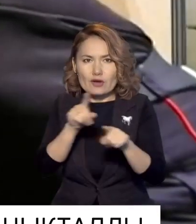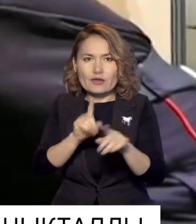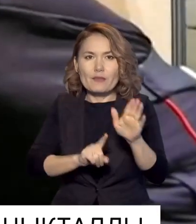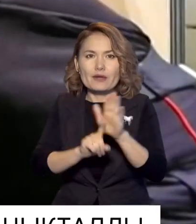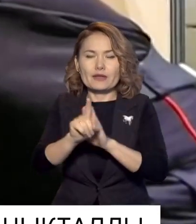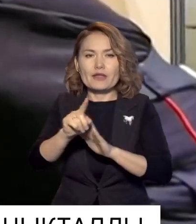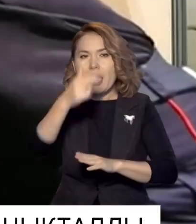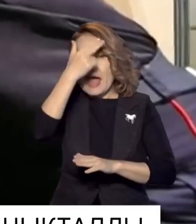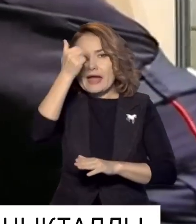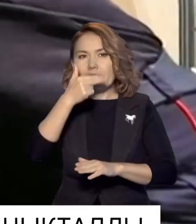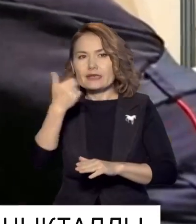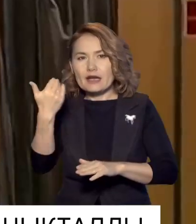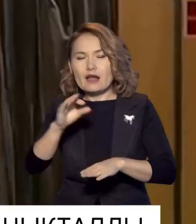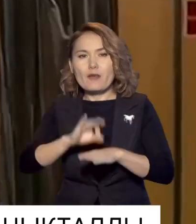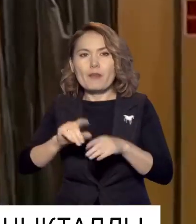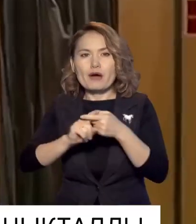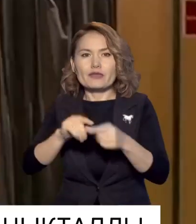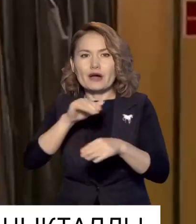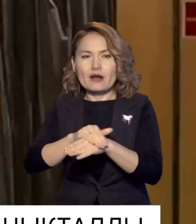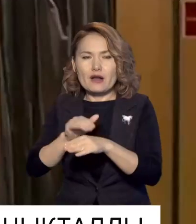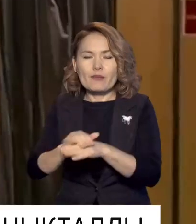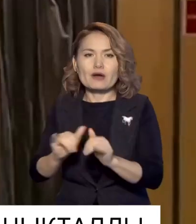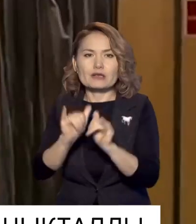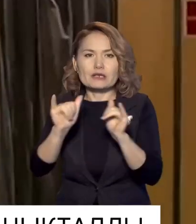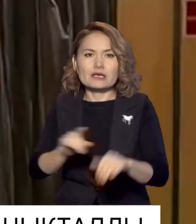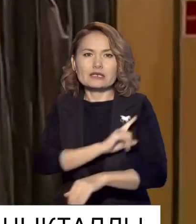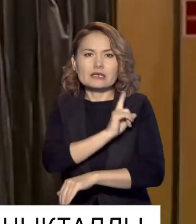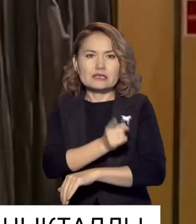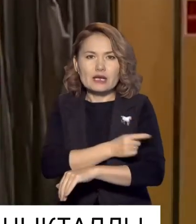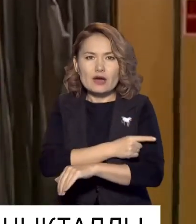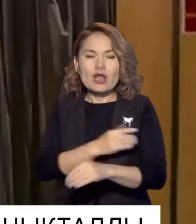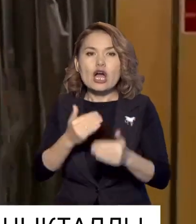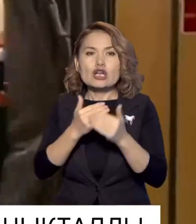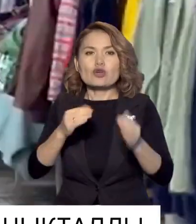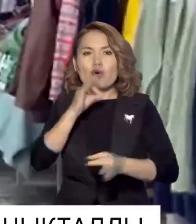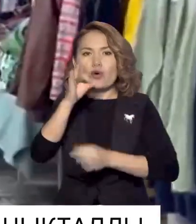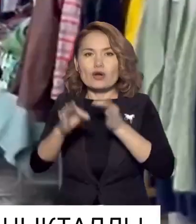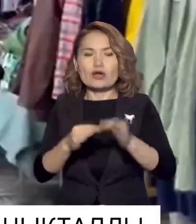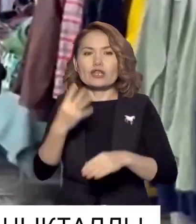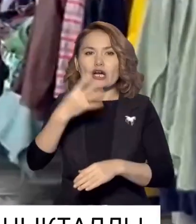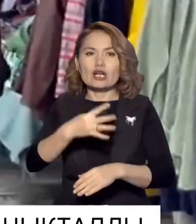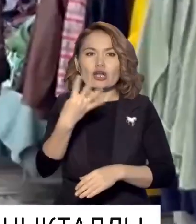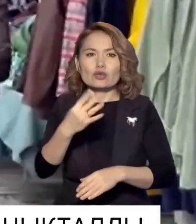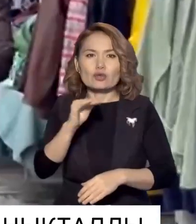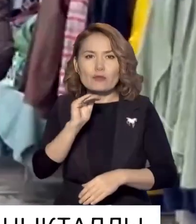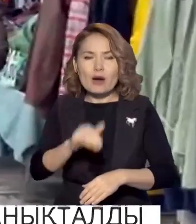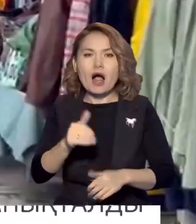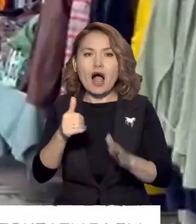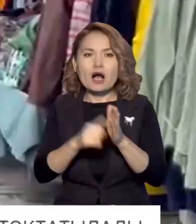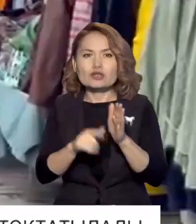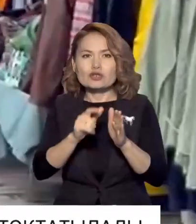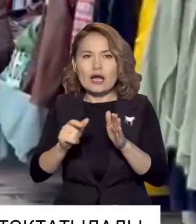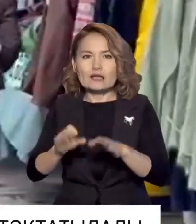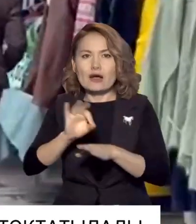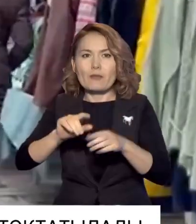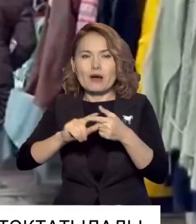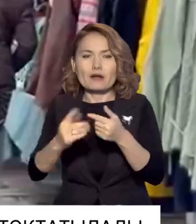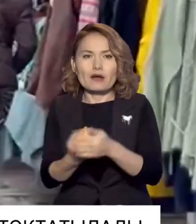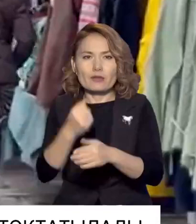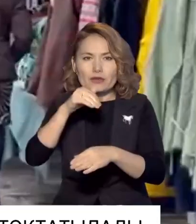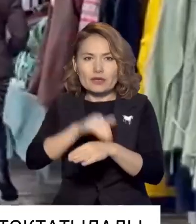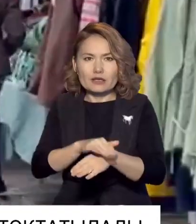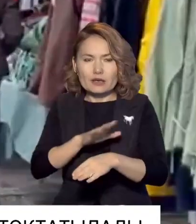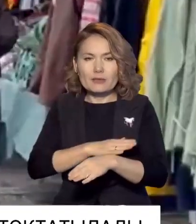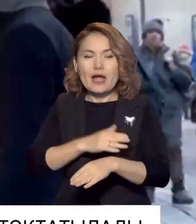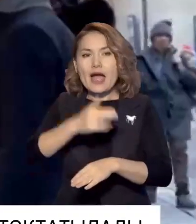алды. Италияда да ковид жұқтыру бойынша антирекорд тіркелді. Мұнда соңғы тәулікте 44600-ге жуық адам вирус